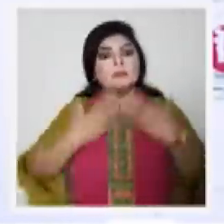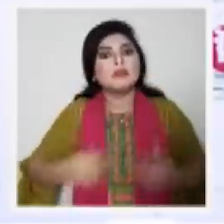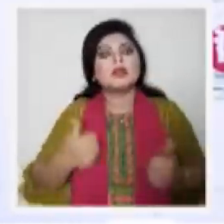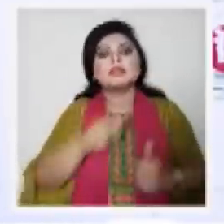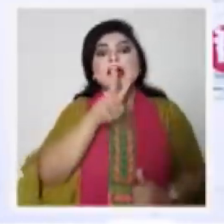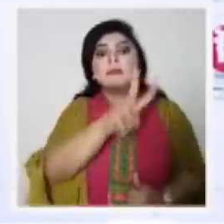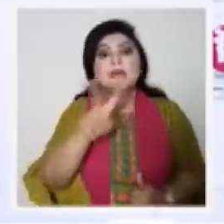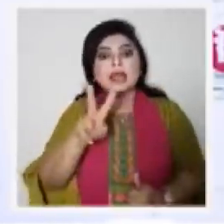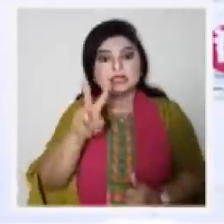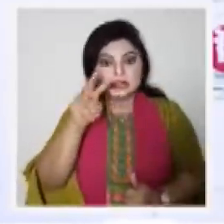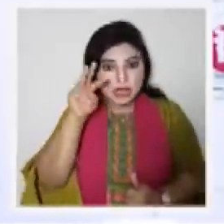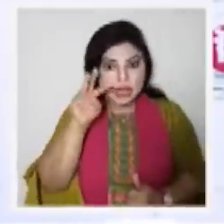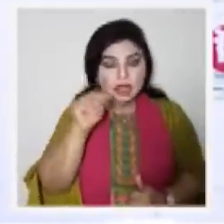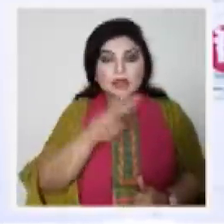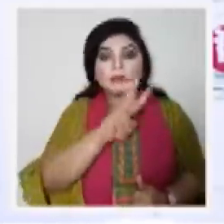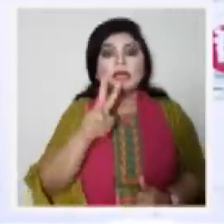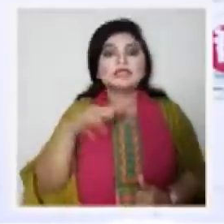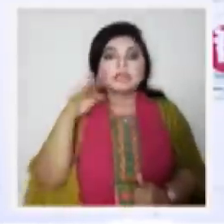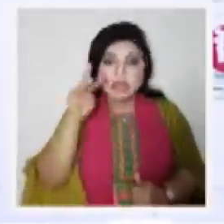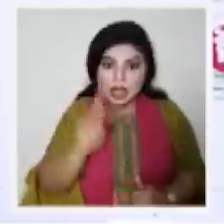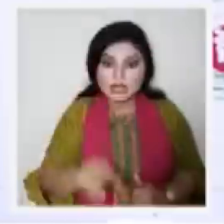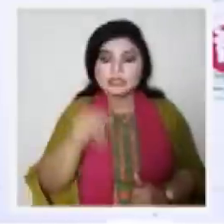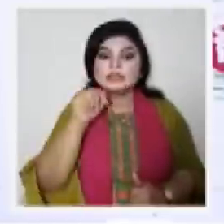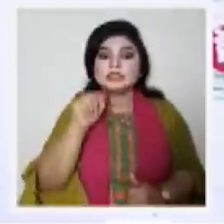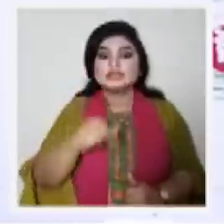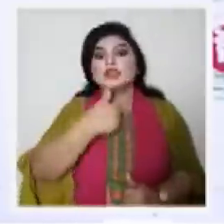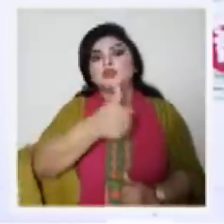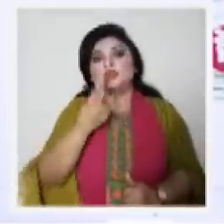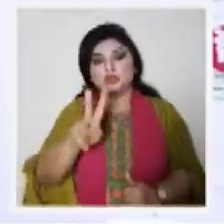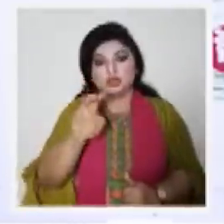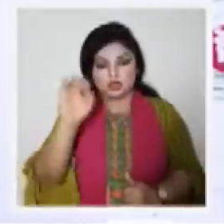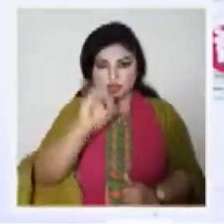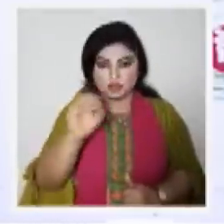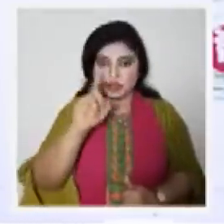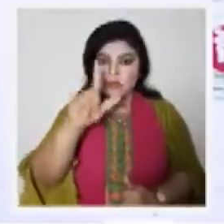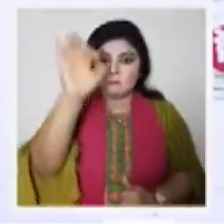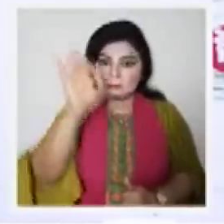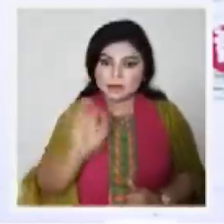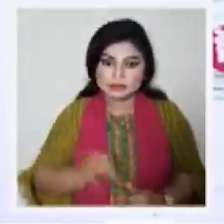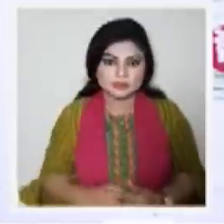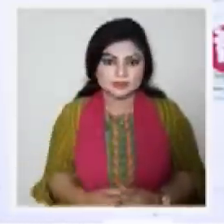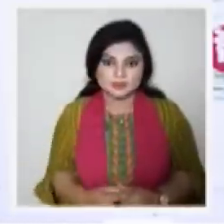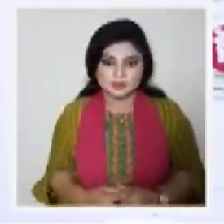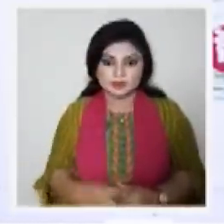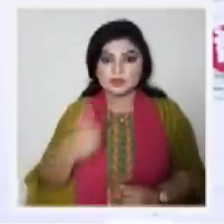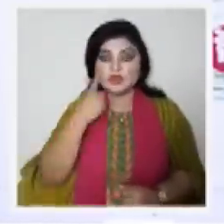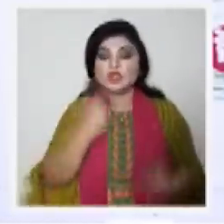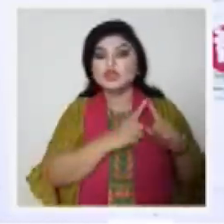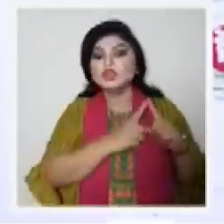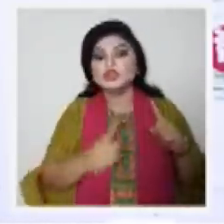24 ঘন্টায় সুস্থ হয়েছেন 1,114 জন, এ পর্যন্ত সুস্থ হয়েছেন 1,22,090 জন। শনাক্ত বিবেচনায় সুস্থতার হার